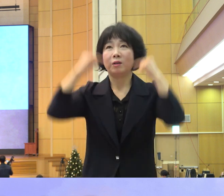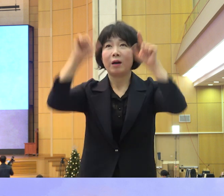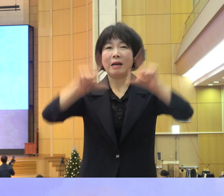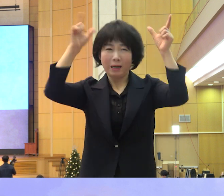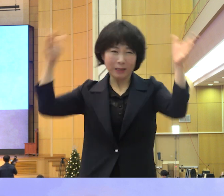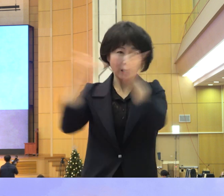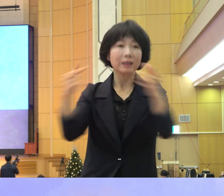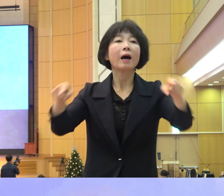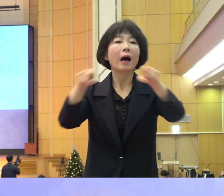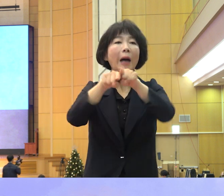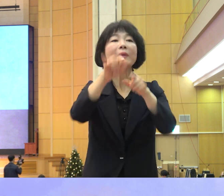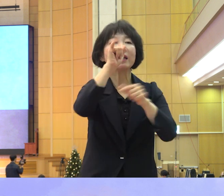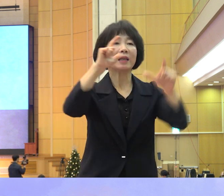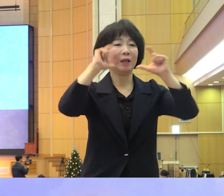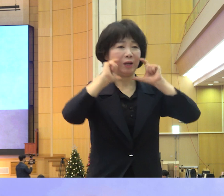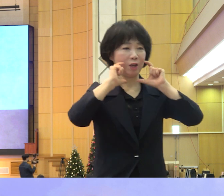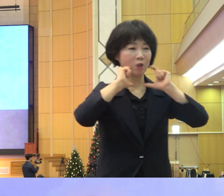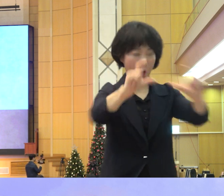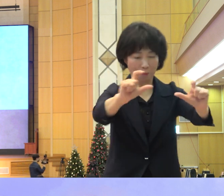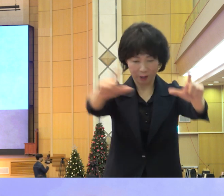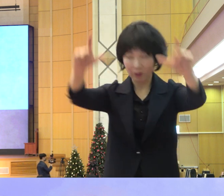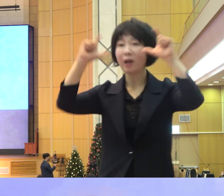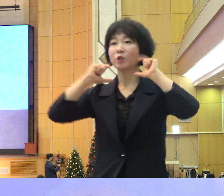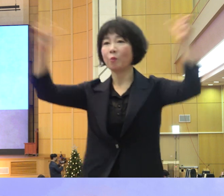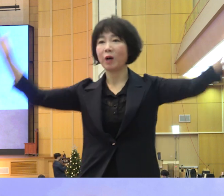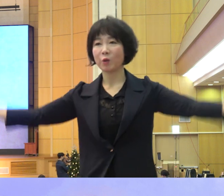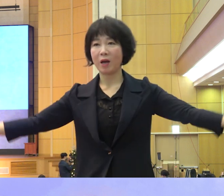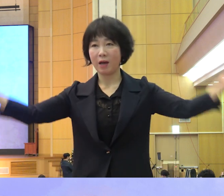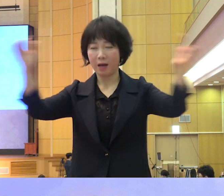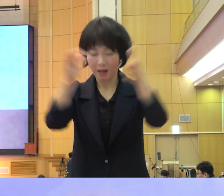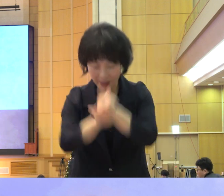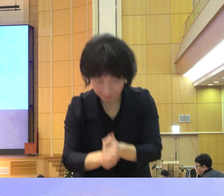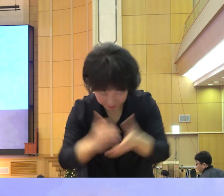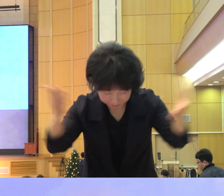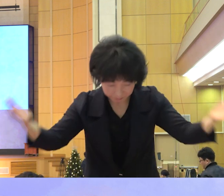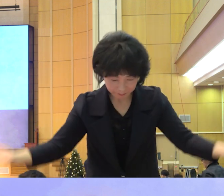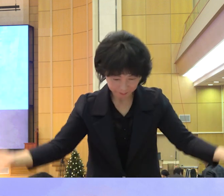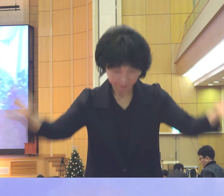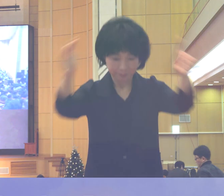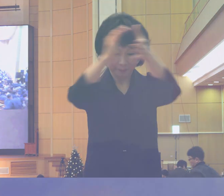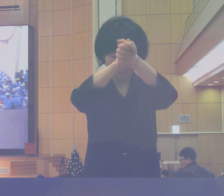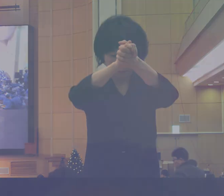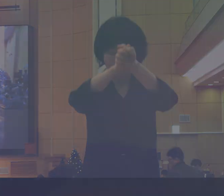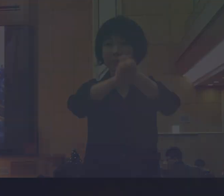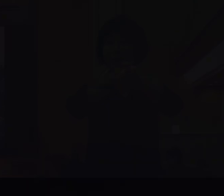그날까지 함께 하실지어다. 아멘.